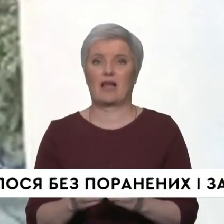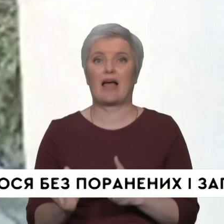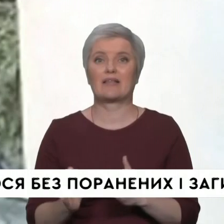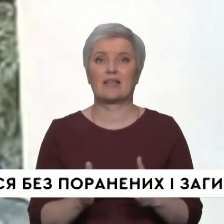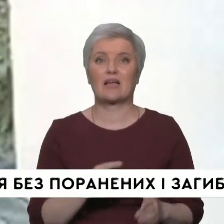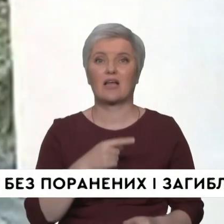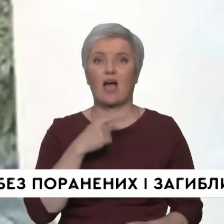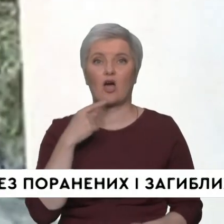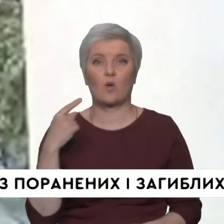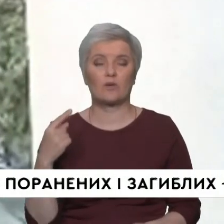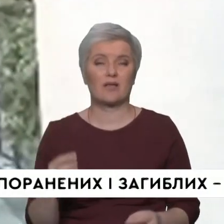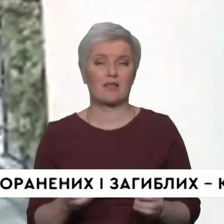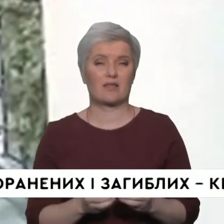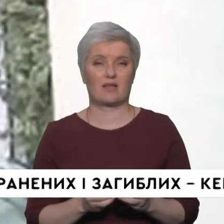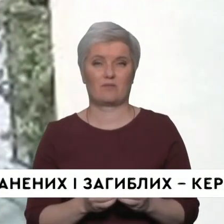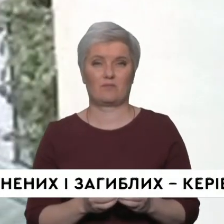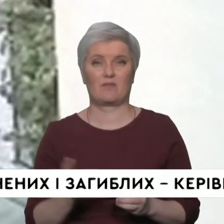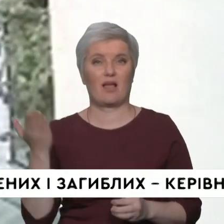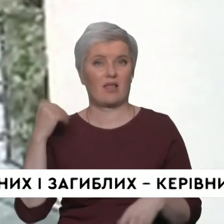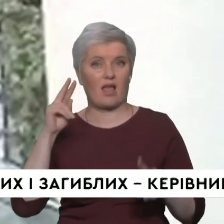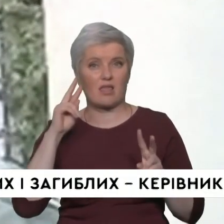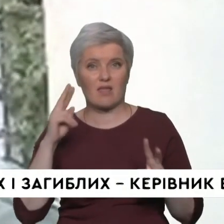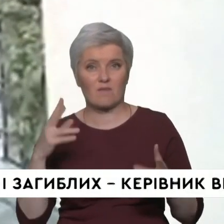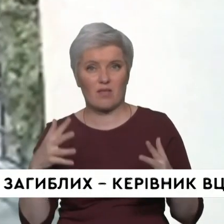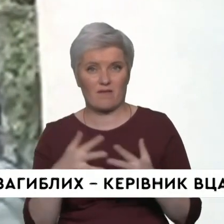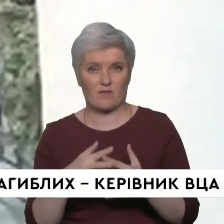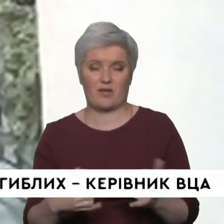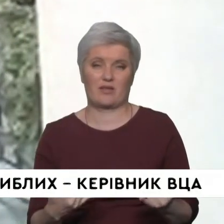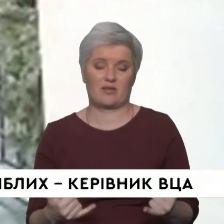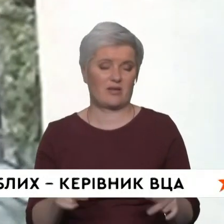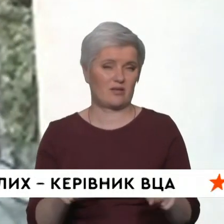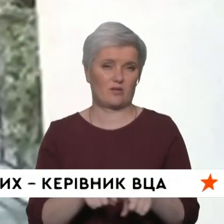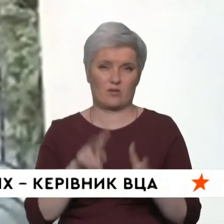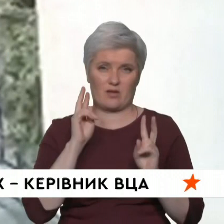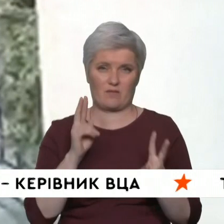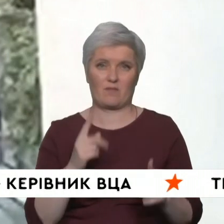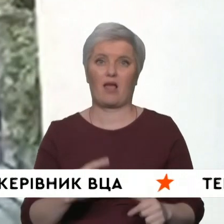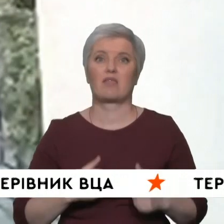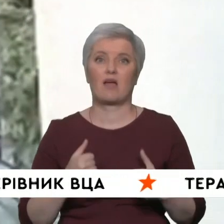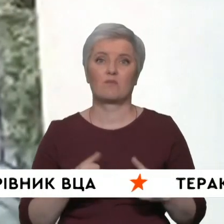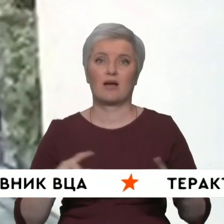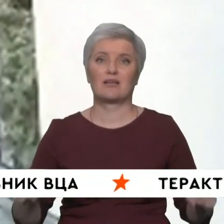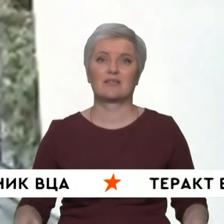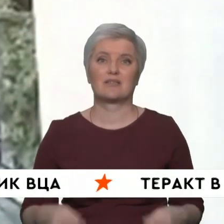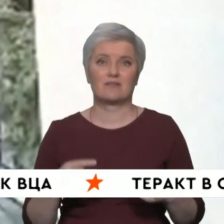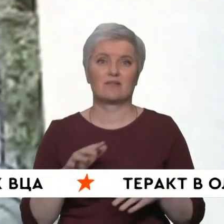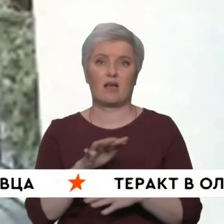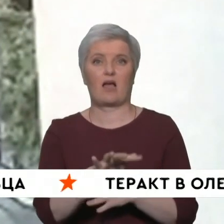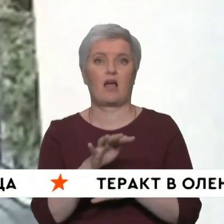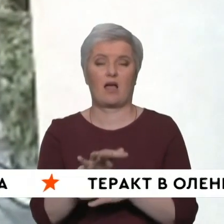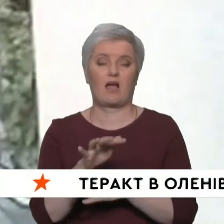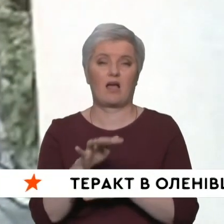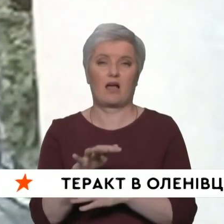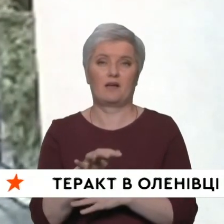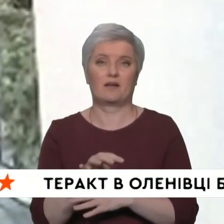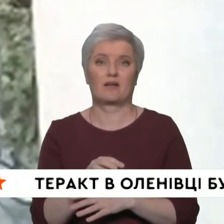вона незмінна. Вони як не вміли воювати, так і не вміють. Все, що вони роблять, це намагаються створювати вогневу артилерію